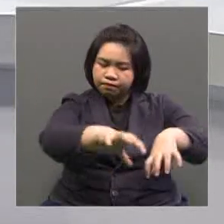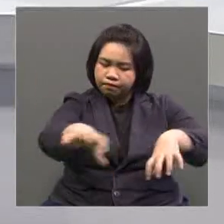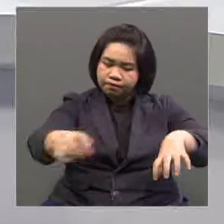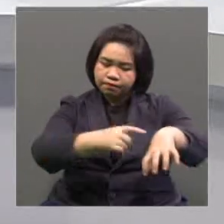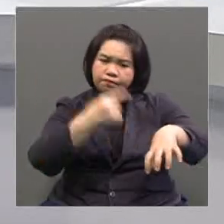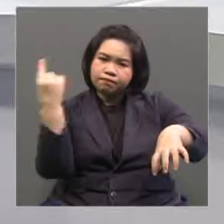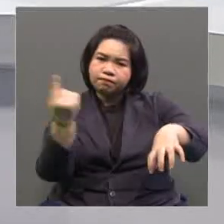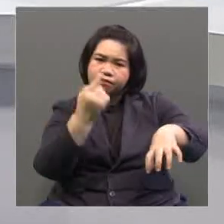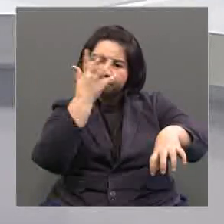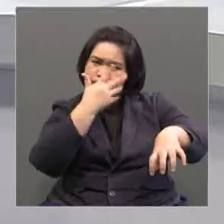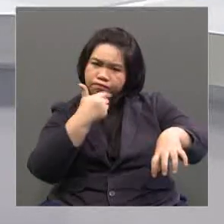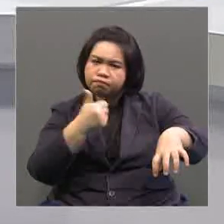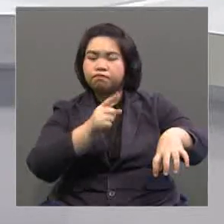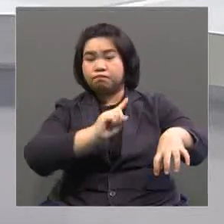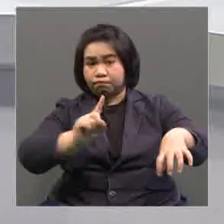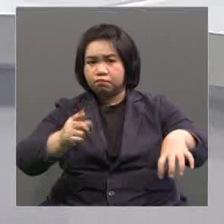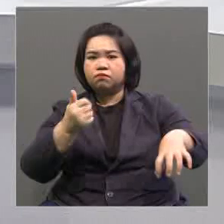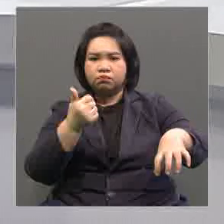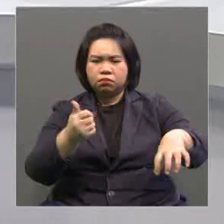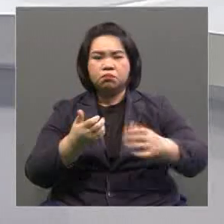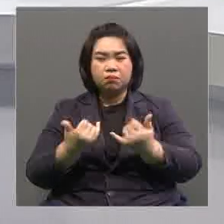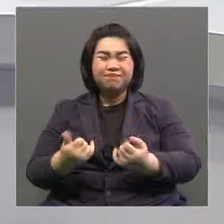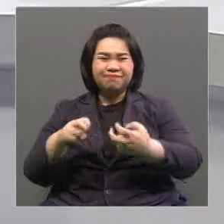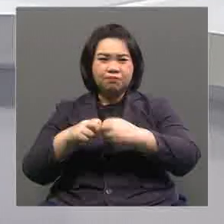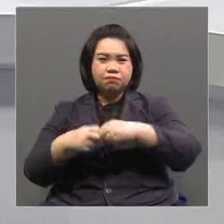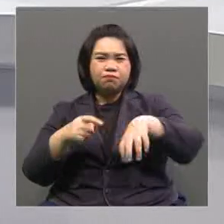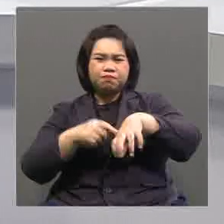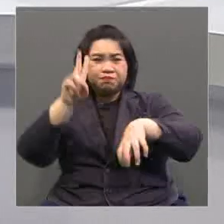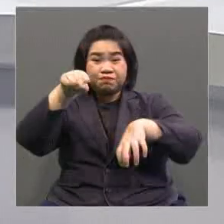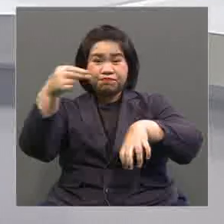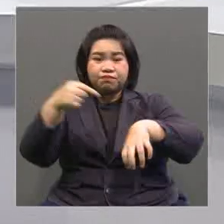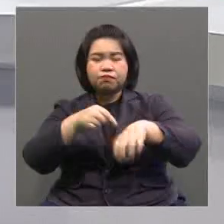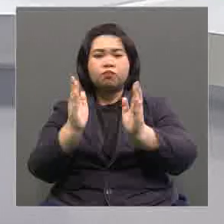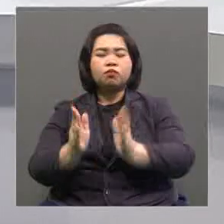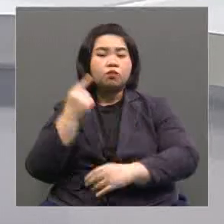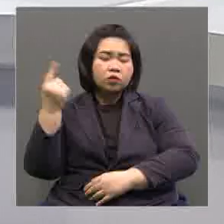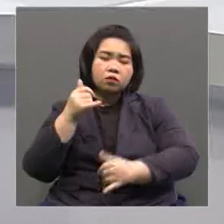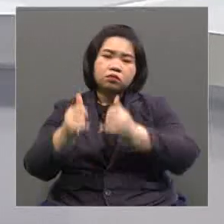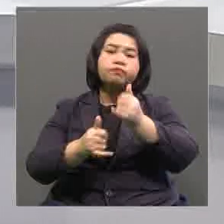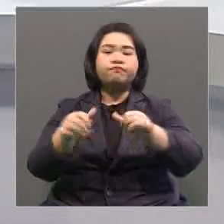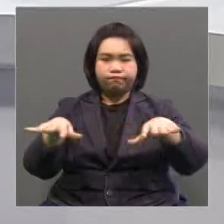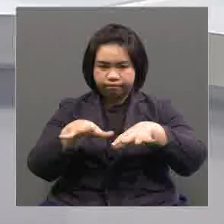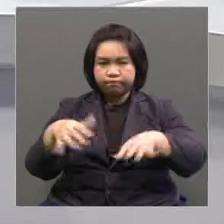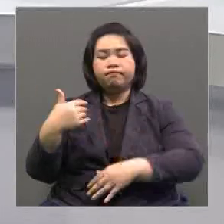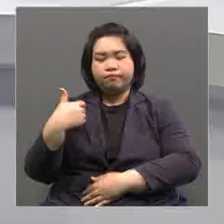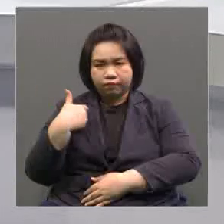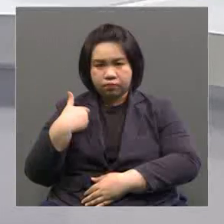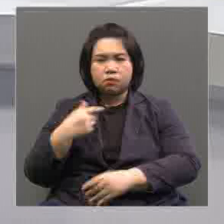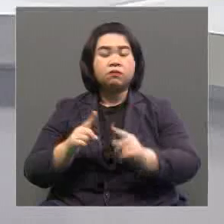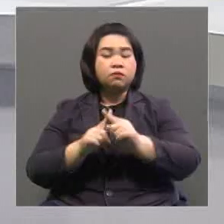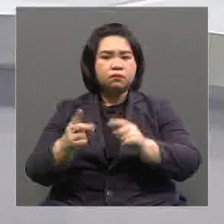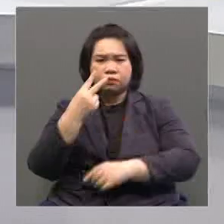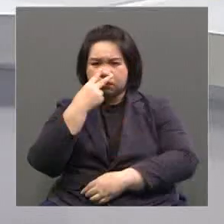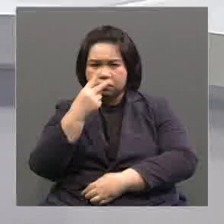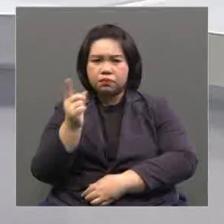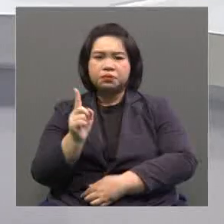แม้แต่ในสถานที่ที่เป็นจุดเกิดเหตุเราก็เห็นได้ว่าตอนนี้คนก็กลับมาในส่วนของการเดินห้างตามปกติแล้วแต่อย่างหนึ่งที่เราเห็น